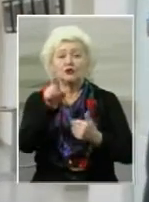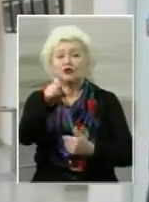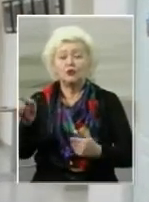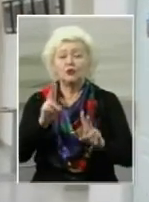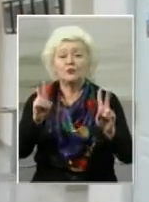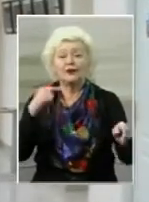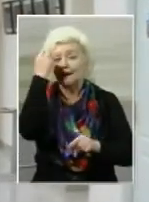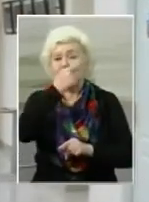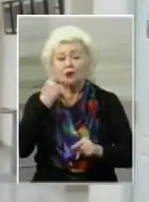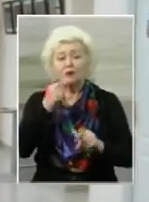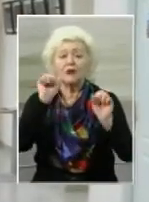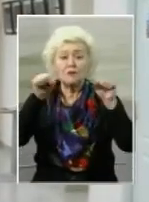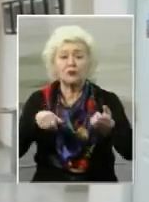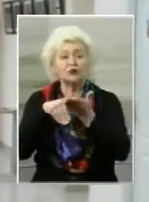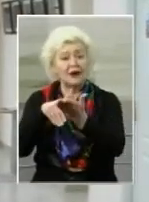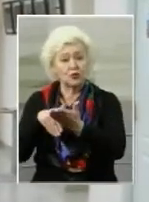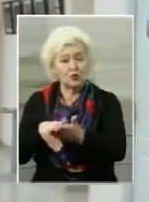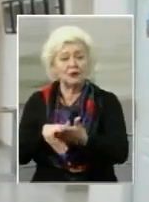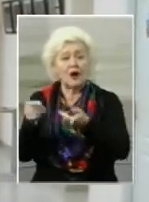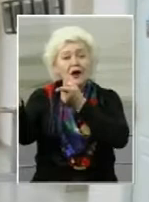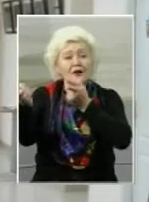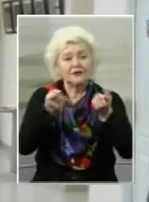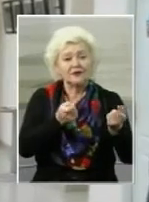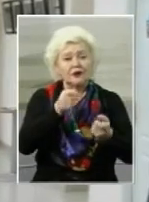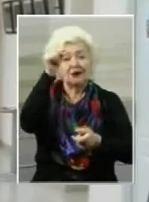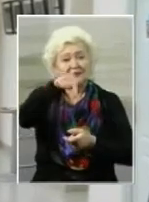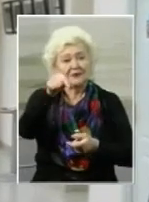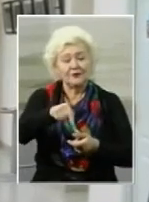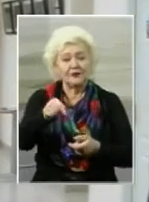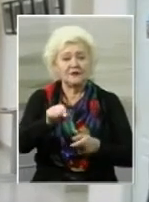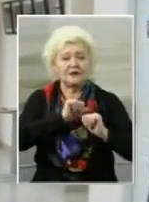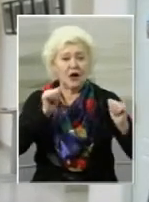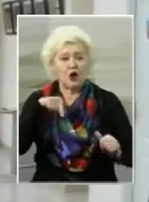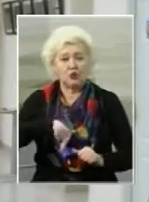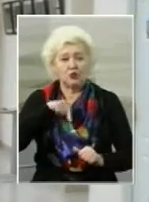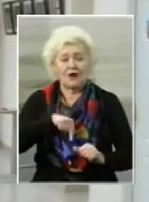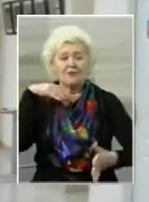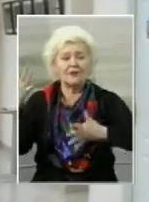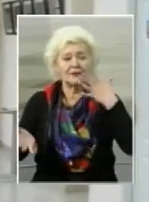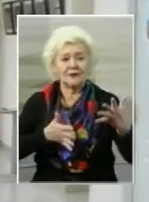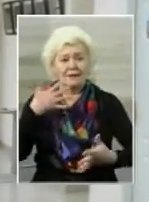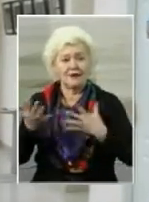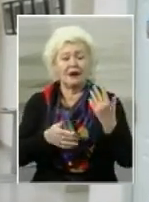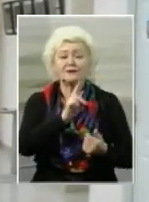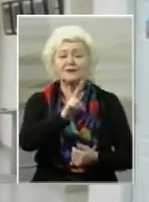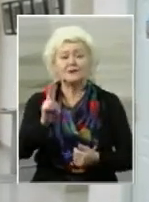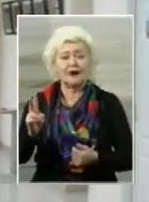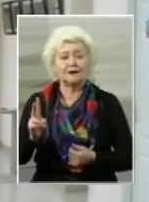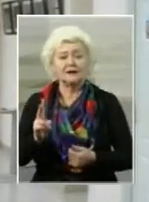якимось чином можна допомогти, відволіктись від тих душевних негараздів, які